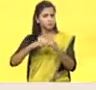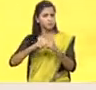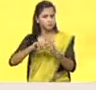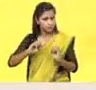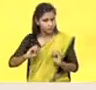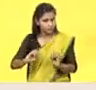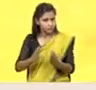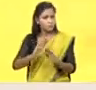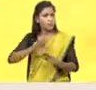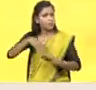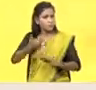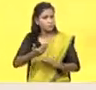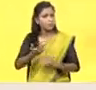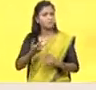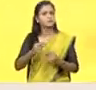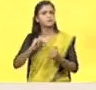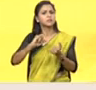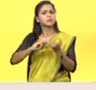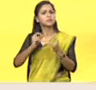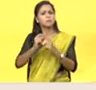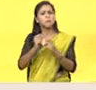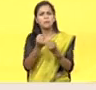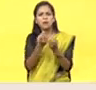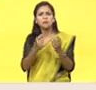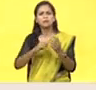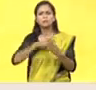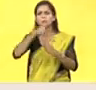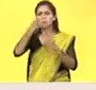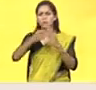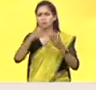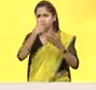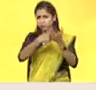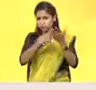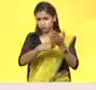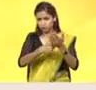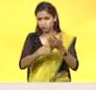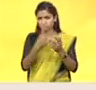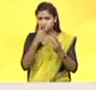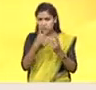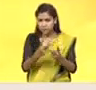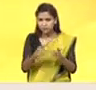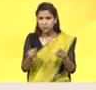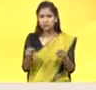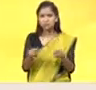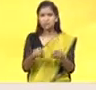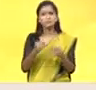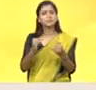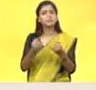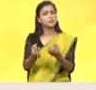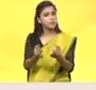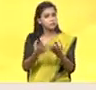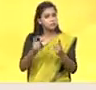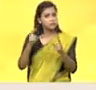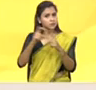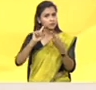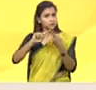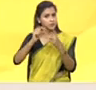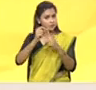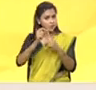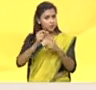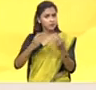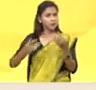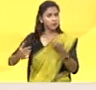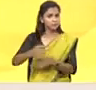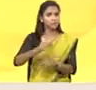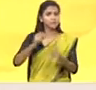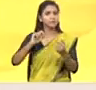आते हुए देखा है और काफी सारे पॉलिसीज आते हुए देखे हैं, ये जैसे कि जियो स्पेशियल डेटा पॉलिसी एंड इंडियन स्पेस